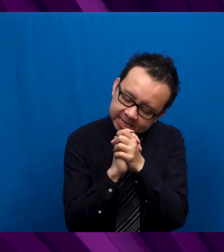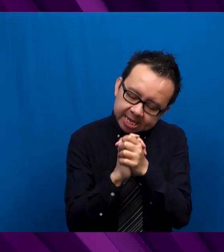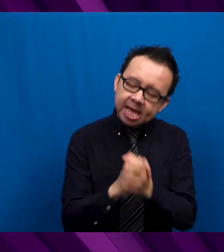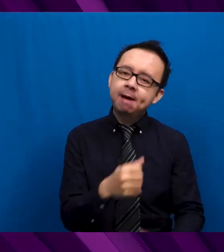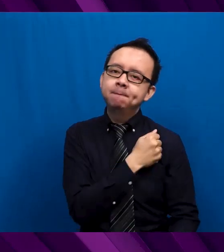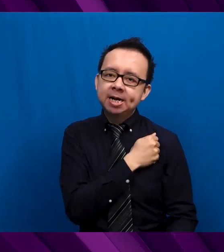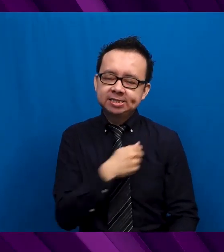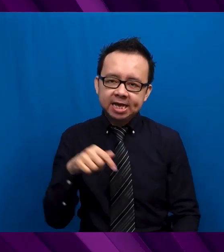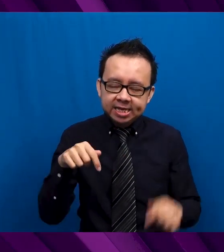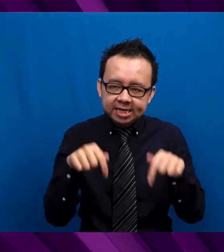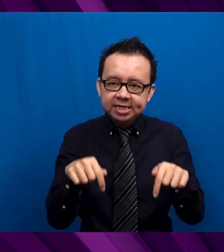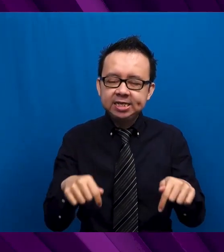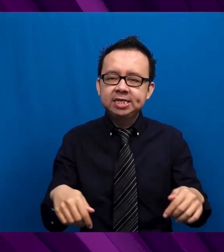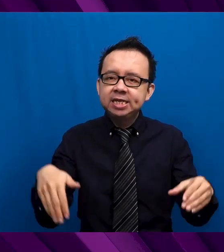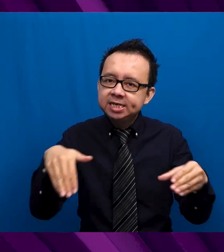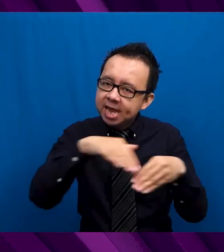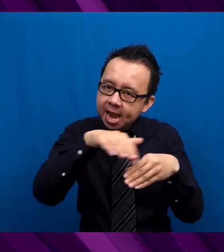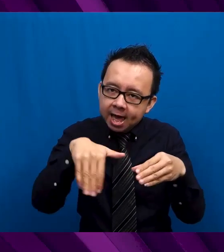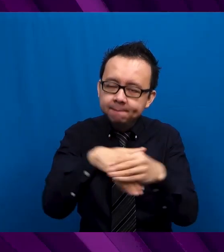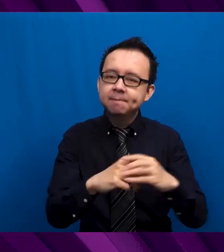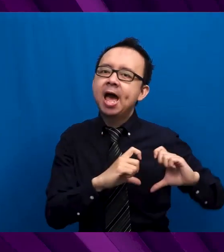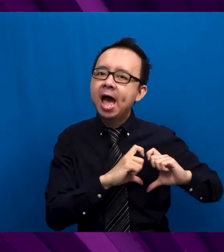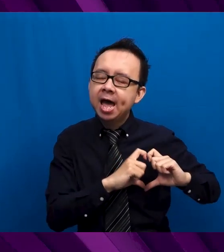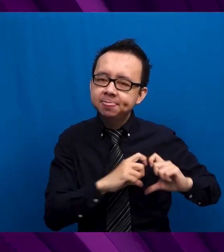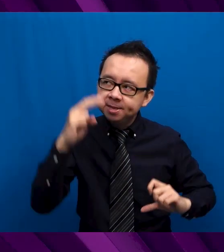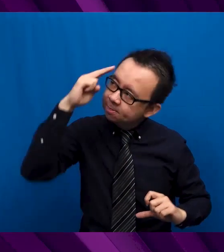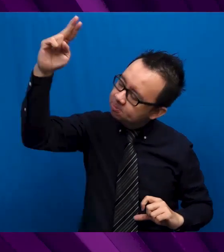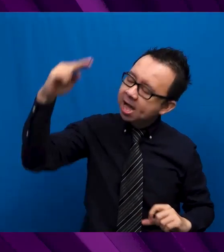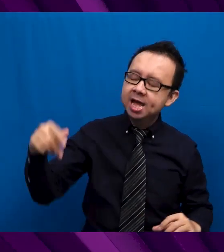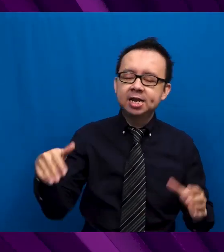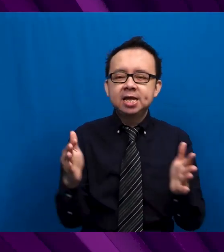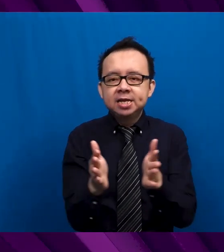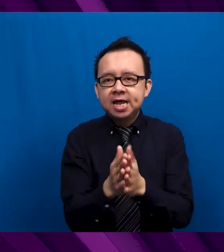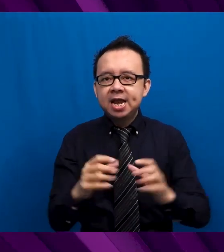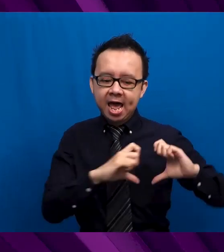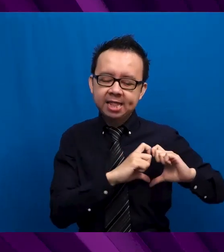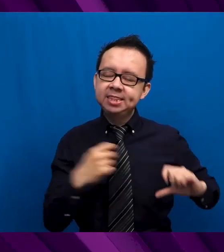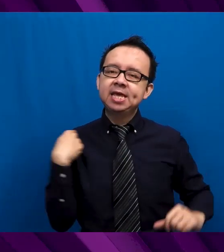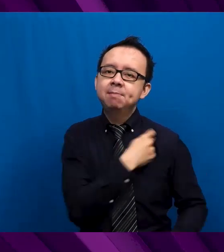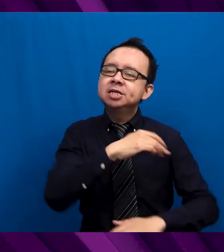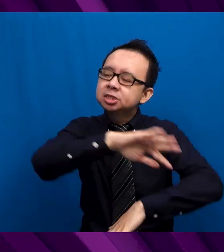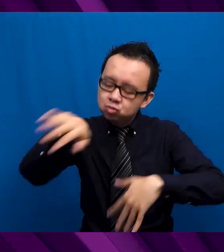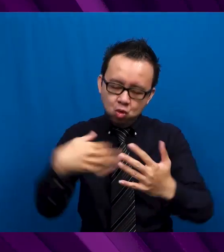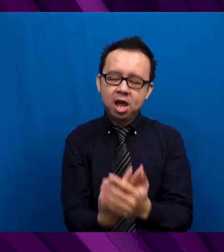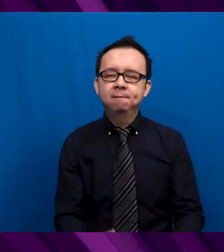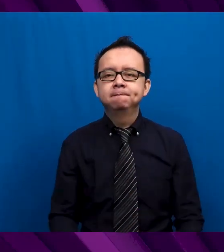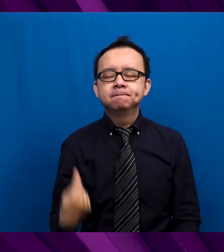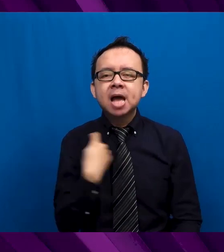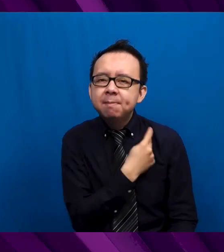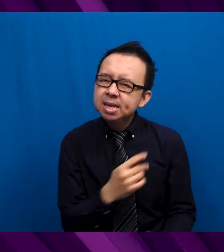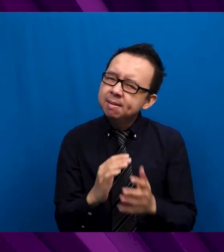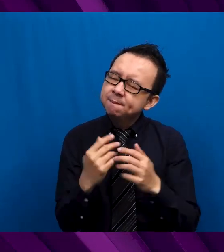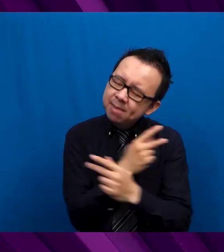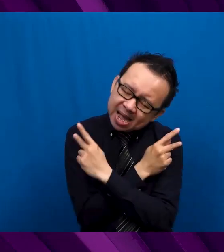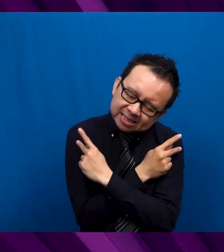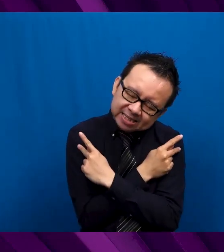ada di hati-Mu. Dan juga biar bangsa ini ada di hati setiap kami Tuhan. Kami mengasihi bangsa ini. Kami mengucap syukur Tuhan.